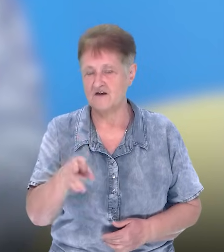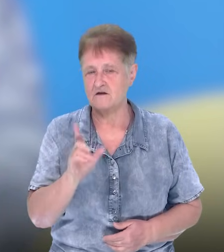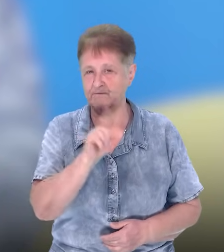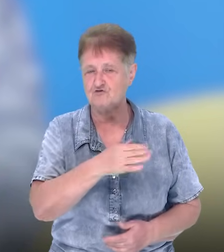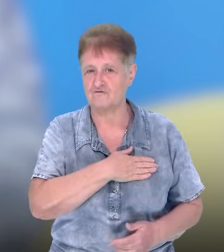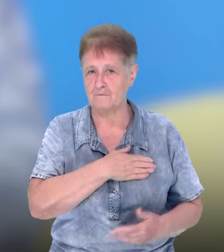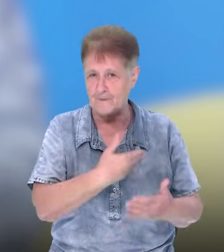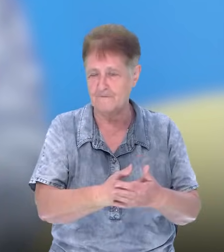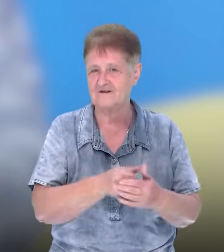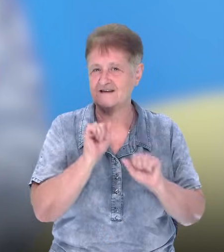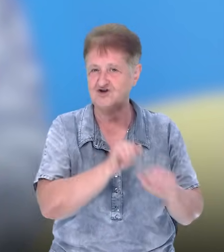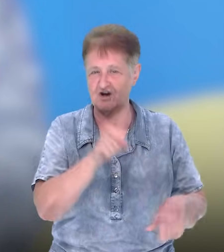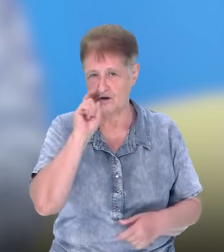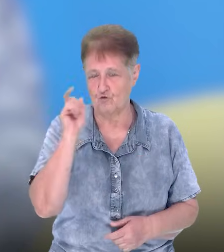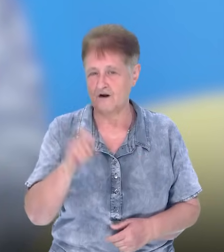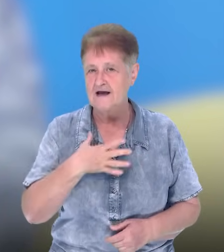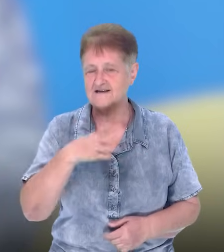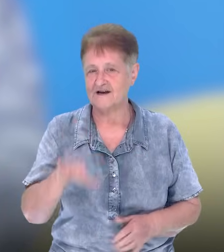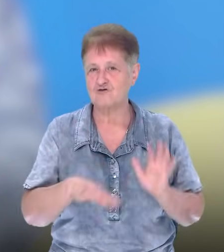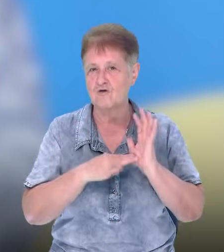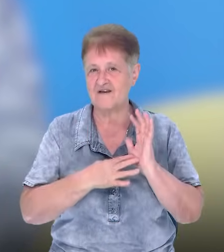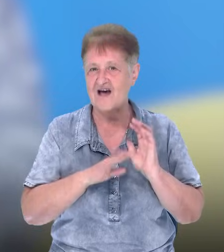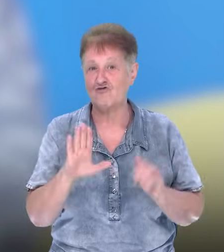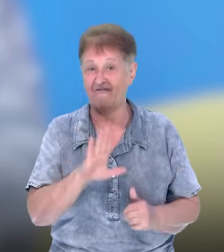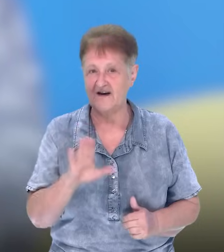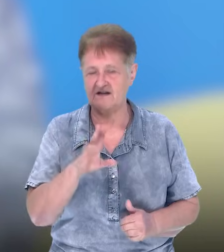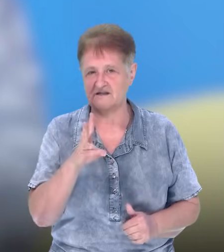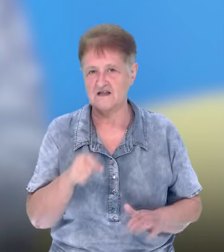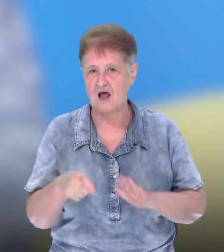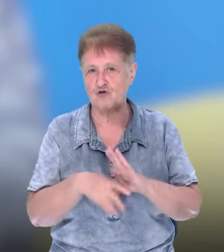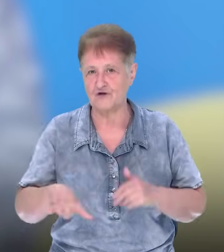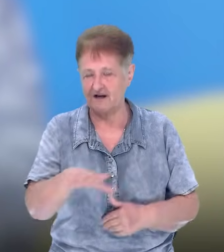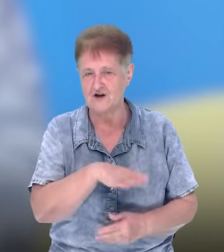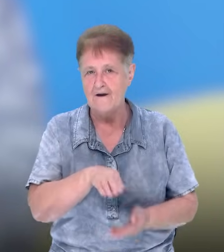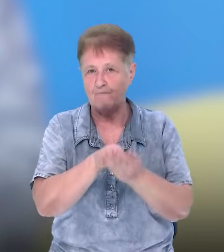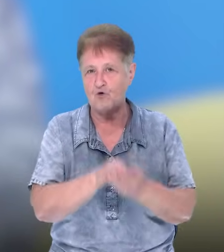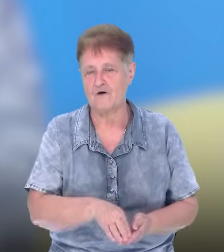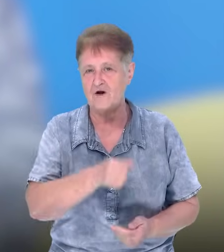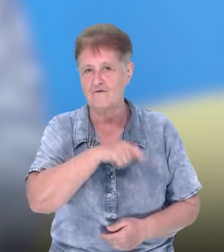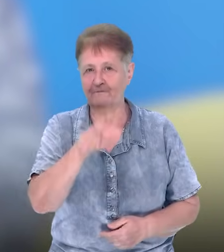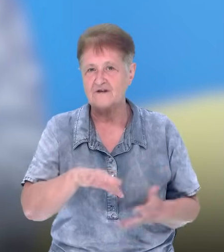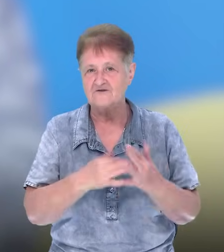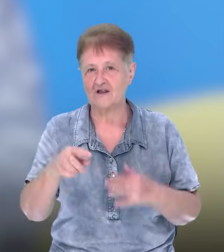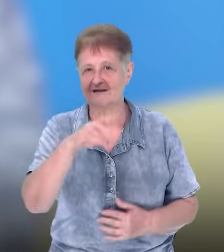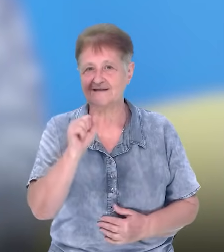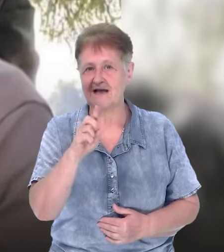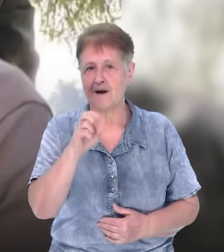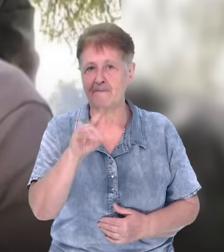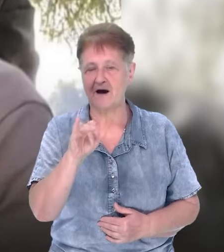пішов добровільно захищати Україну. Загинув 9 вересня на Донеччині. Поховали воїна в селі